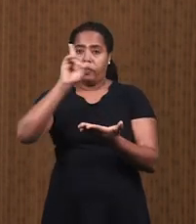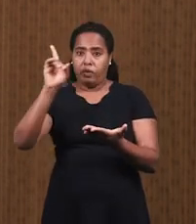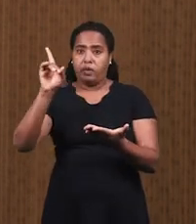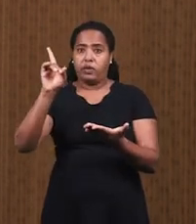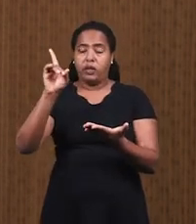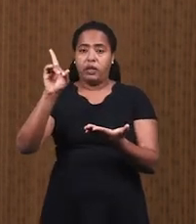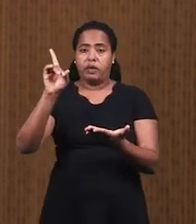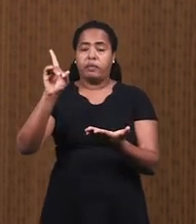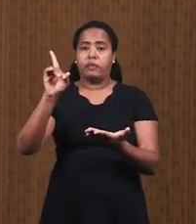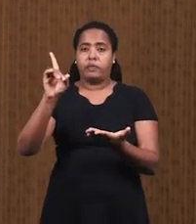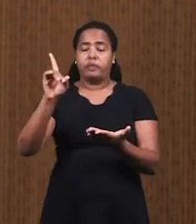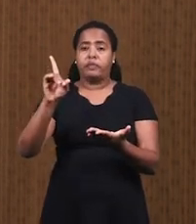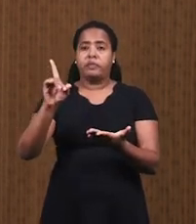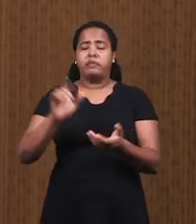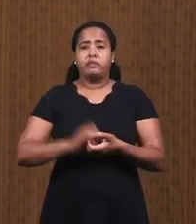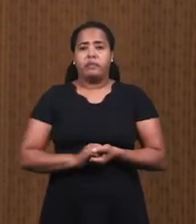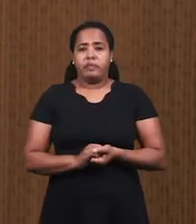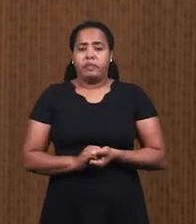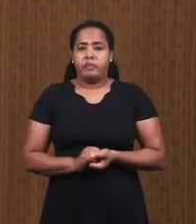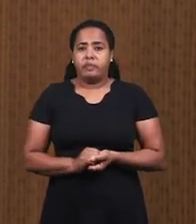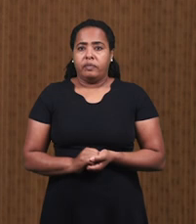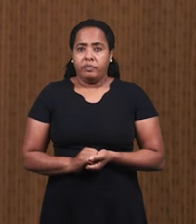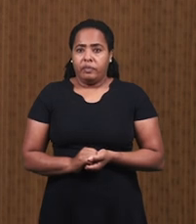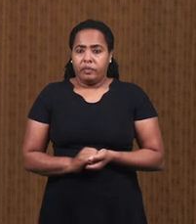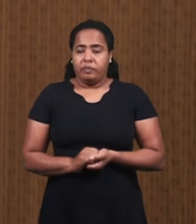Слове Божьем, о Библии.